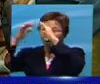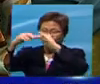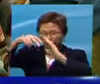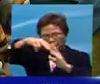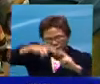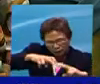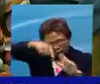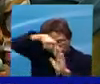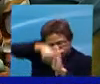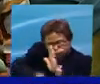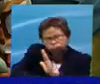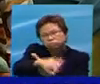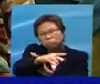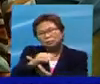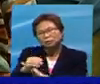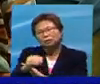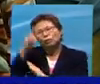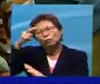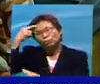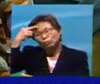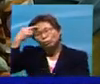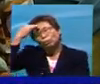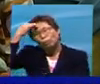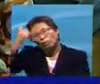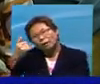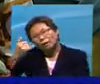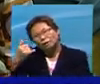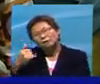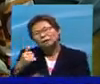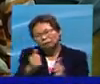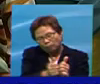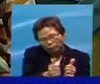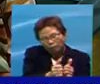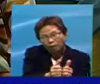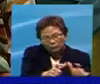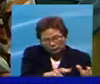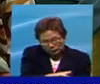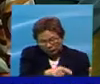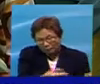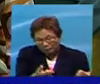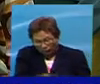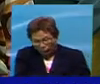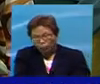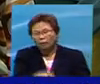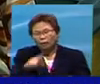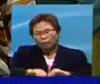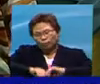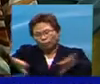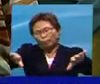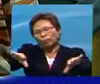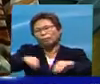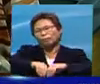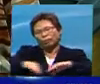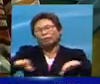terperinci dan punca sebab skandal ini berlaku harus di sebarkan dimaklukan kepada